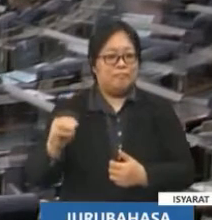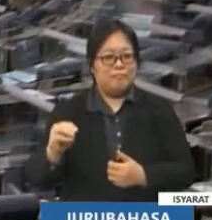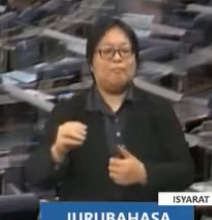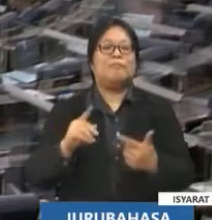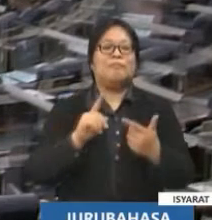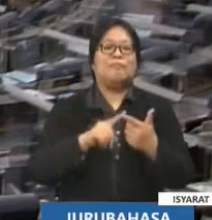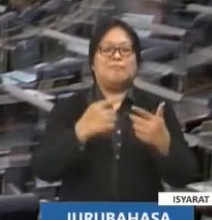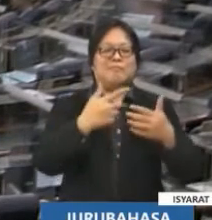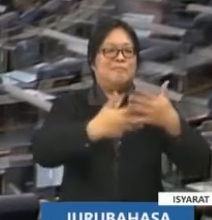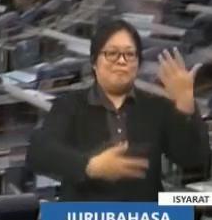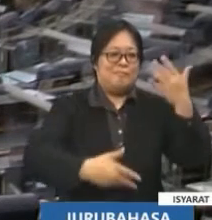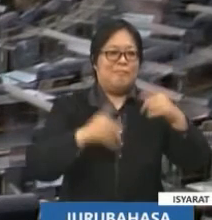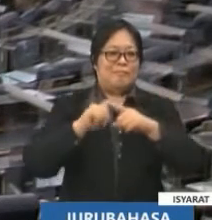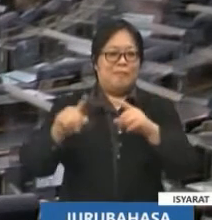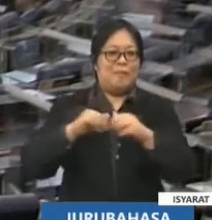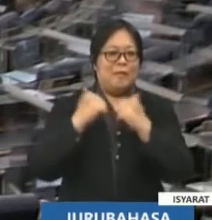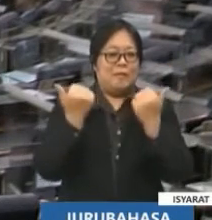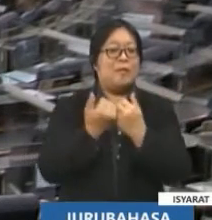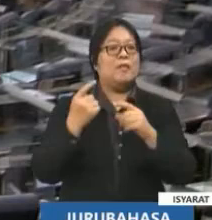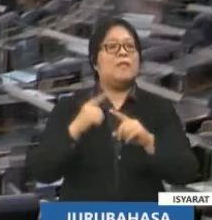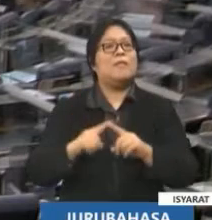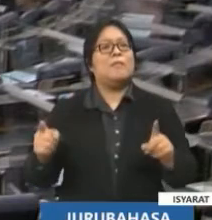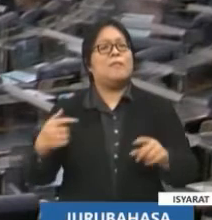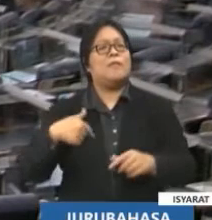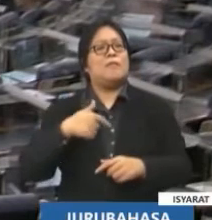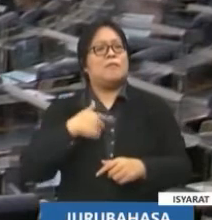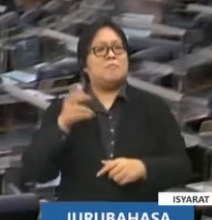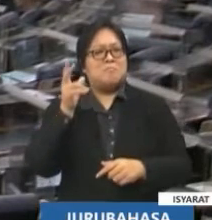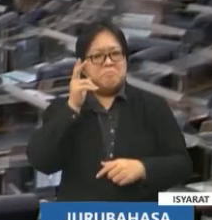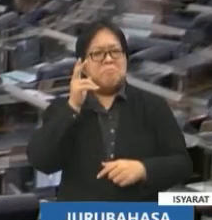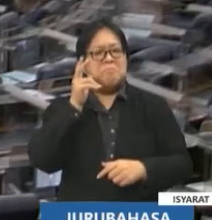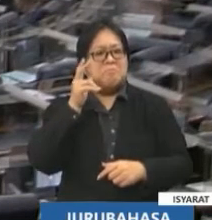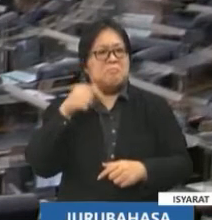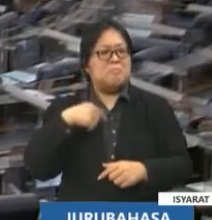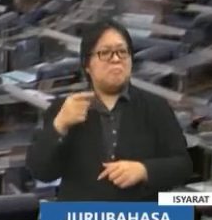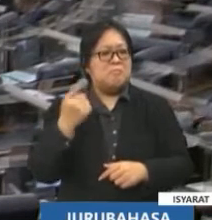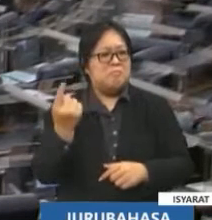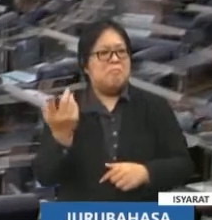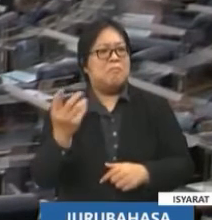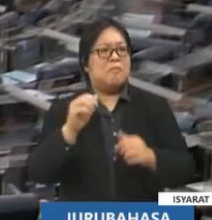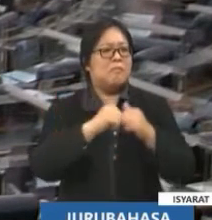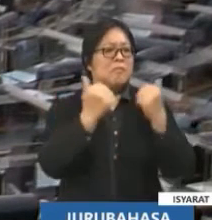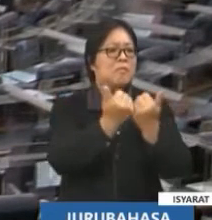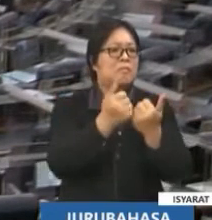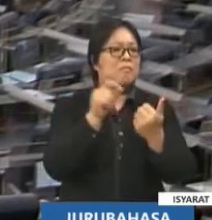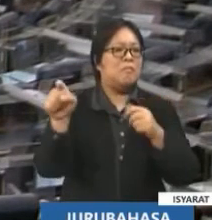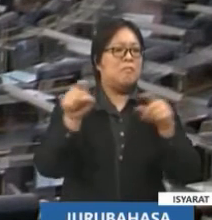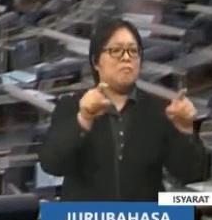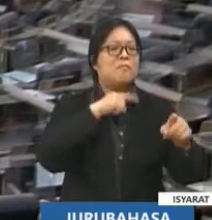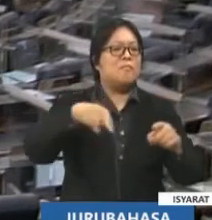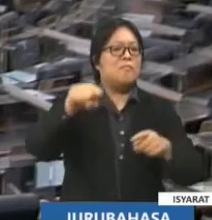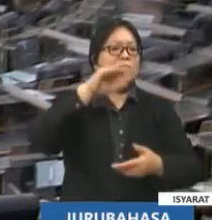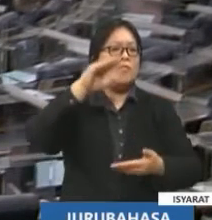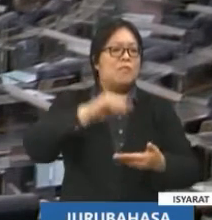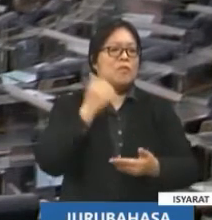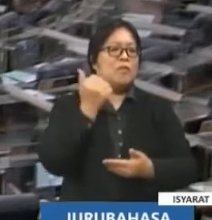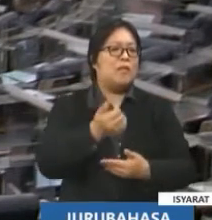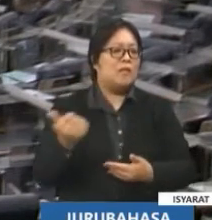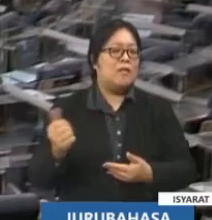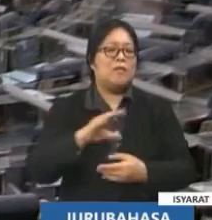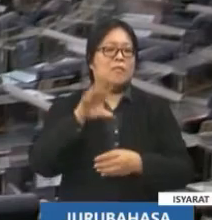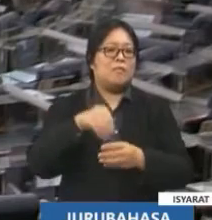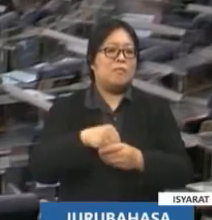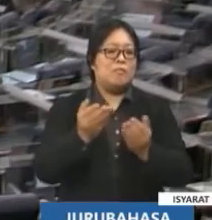YKK dan sebagainya tetapi kita juga mendengar satu subawa Regency ini sebenarnya kekurangan dari seluruh